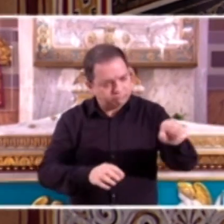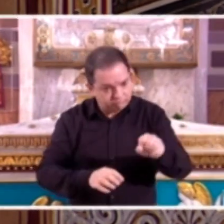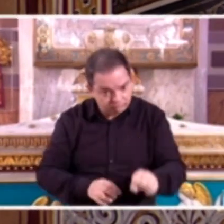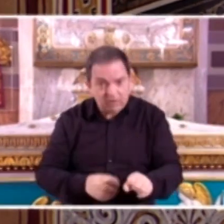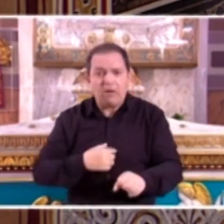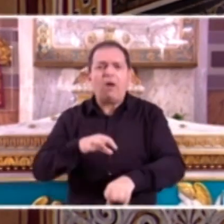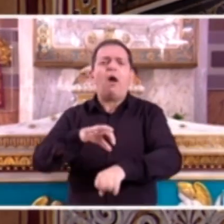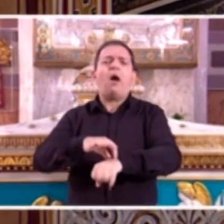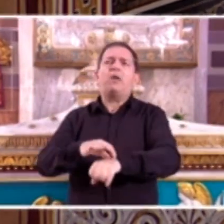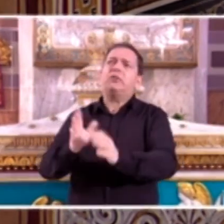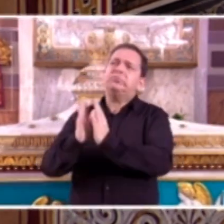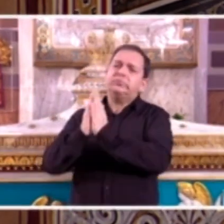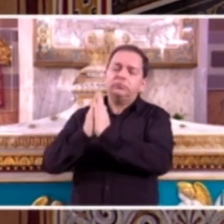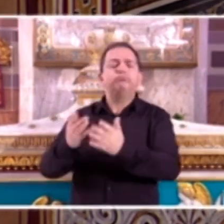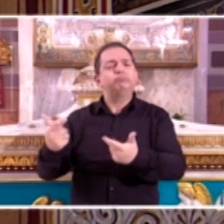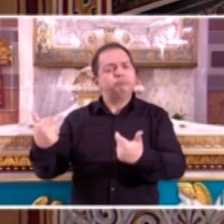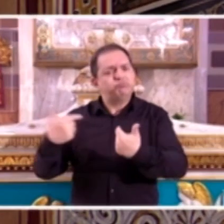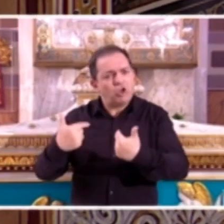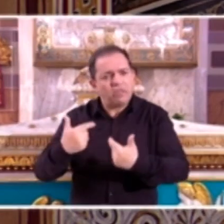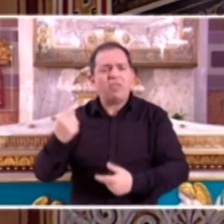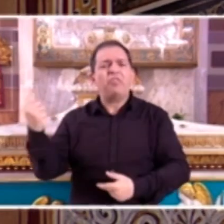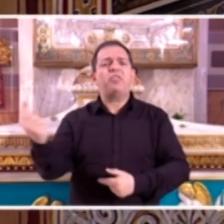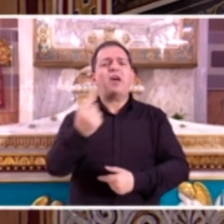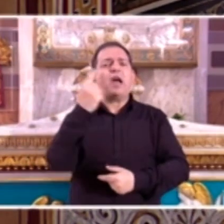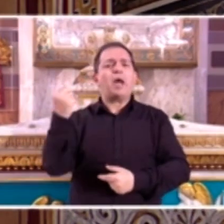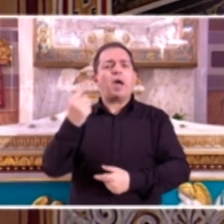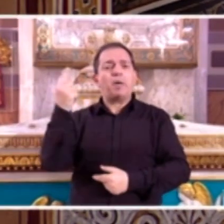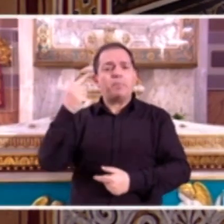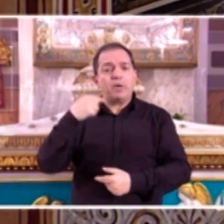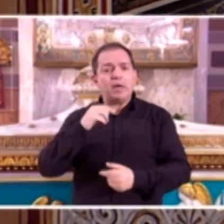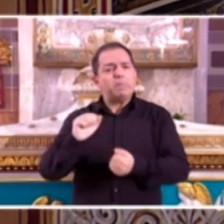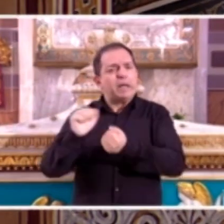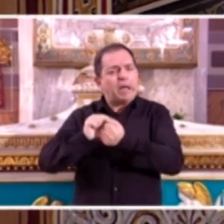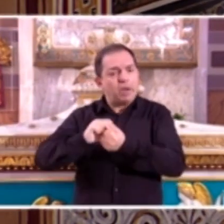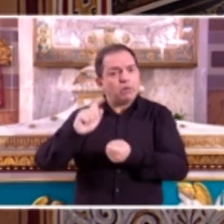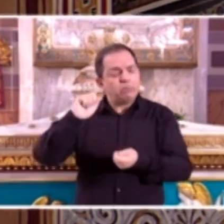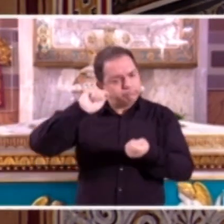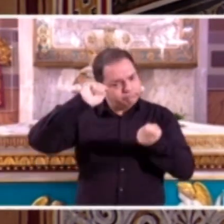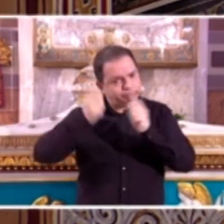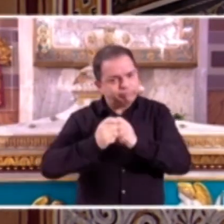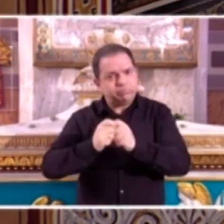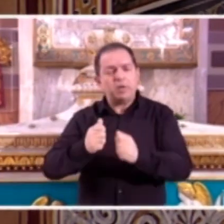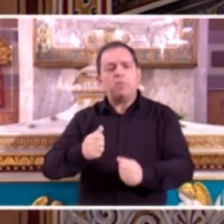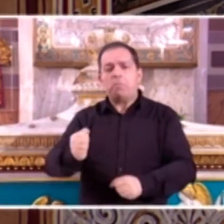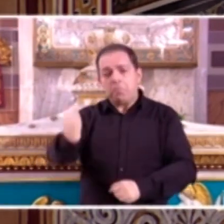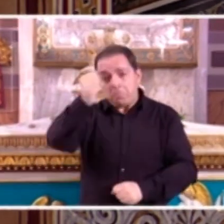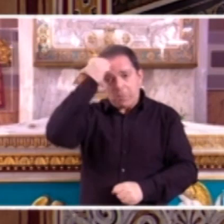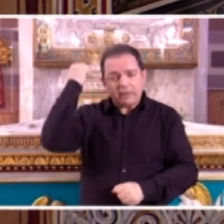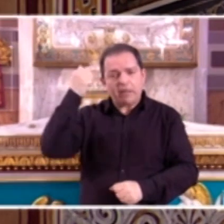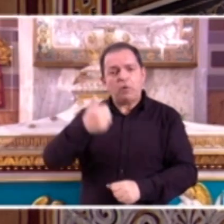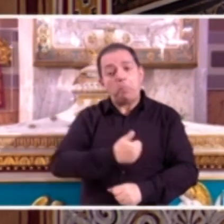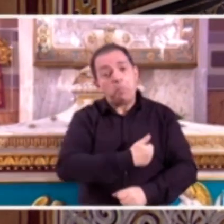πάβει να περιμένει και να ετοιμάζει την επιστροφή του ανθρώπου. Και ακριβώς